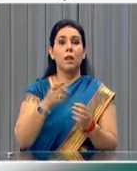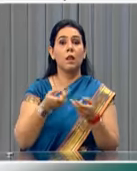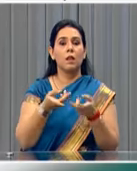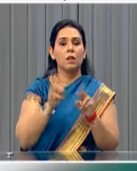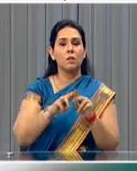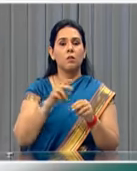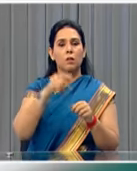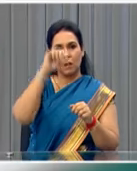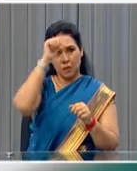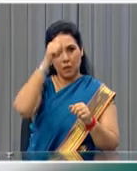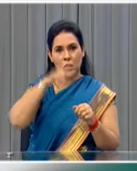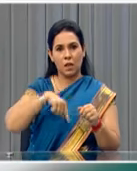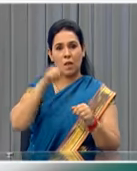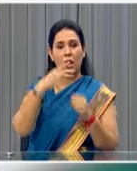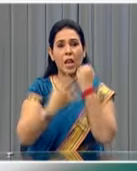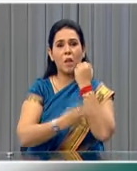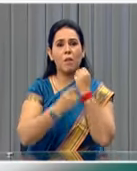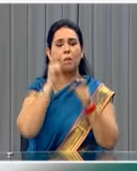गरीब से गरीब व्यक्ति को